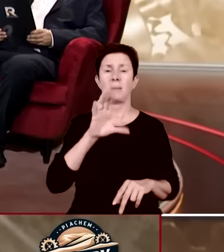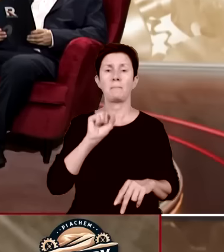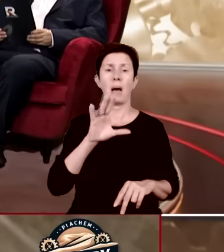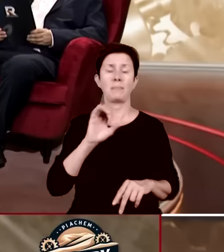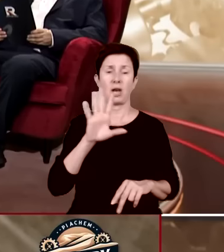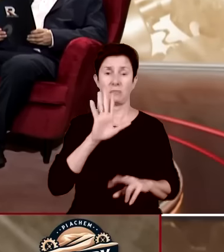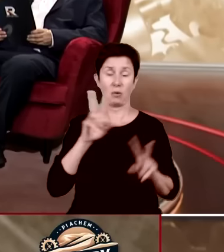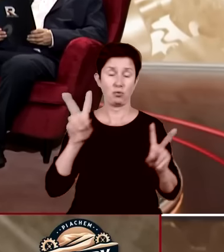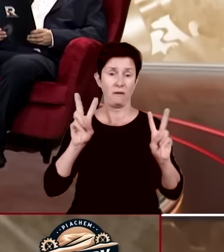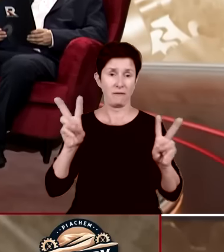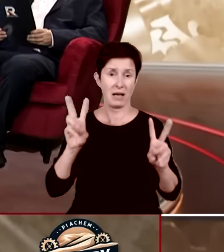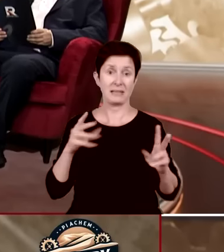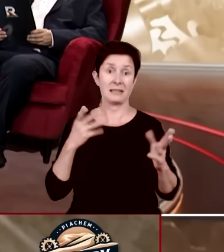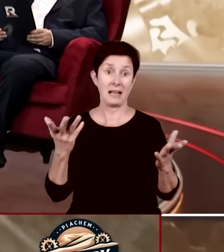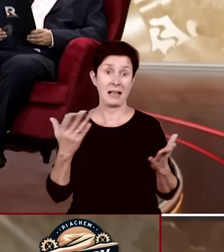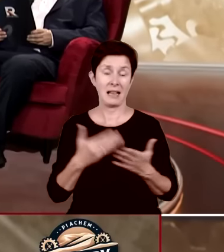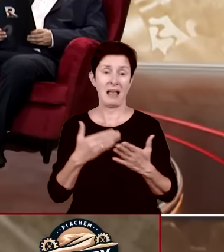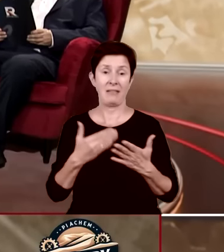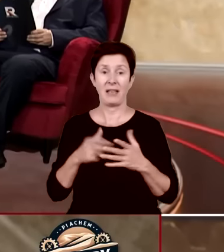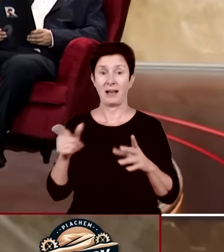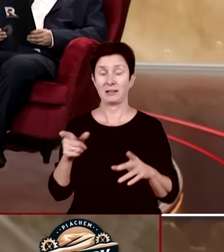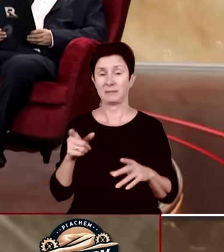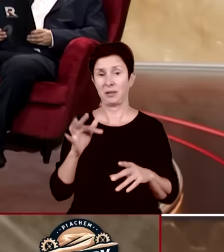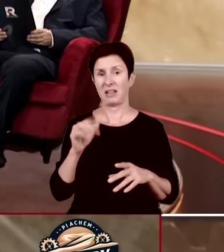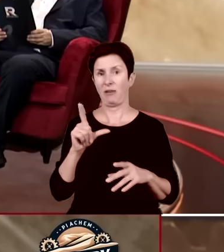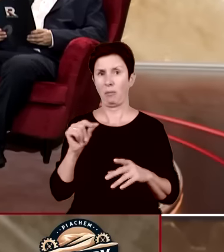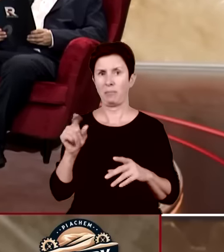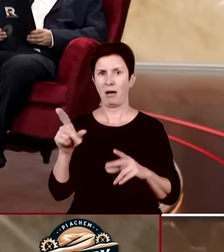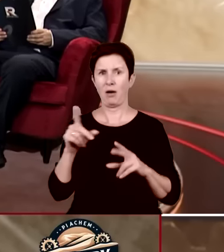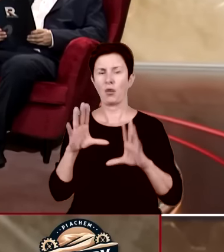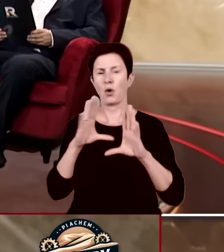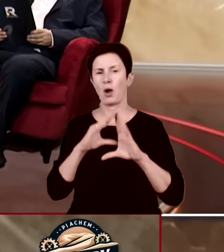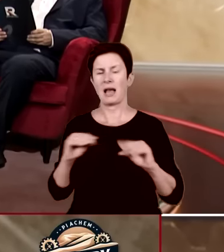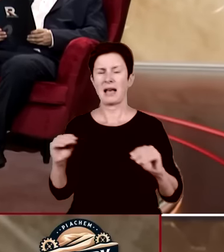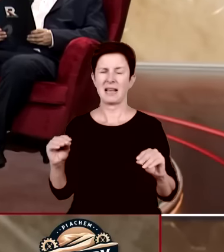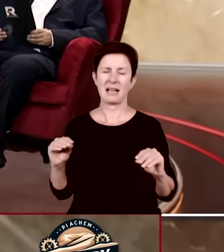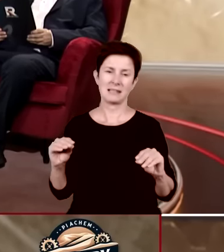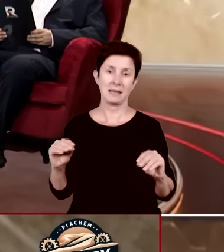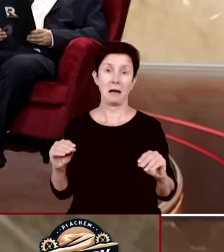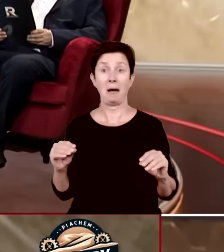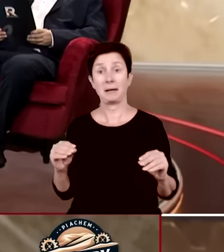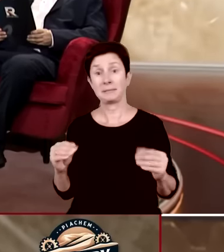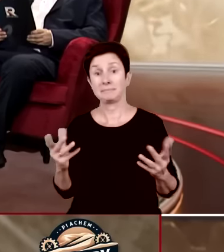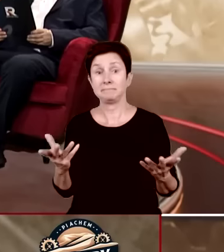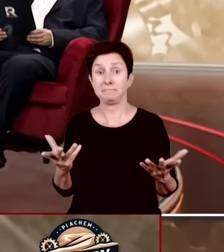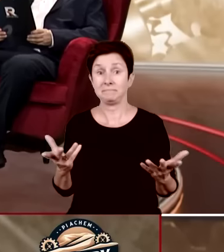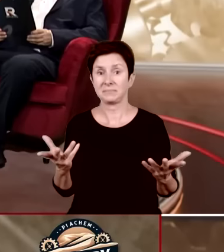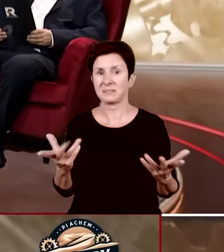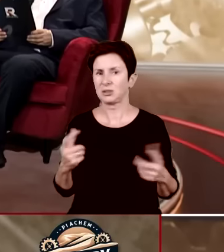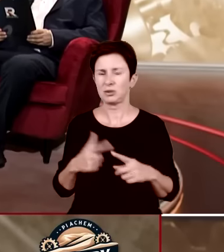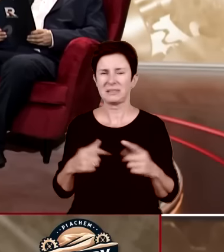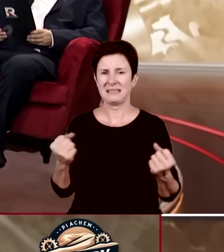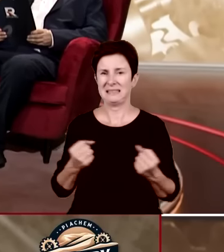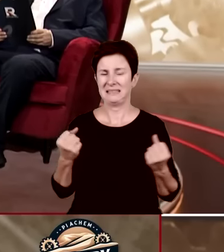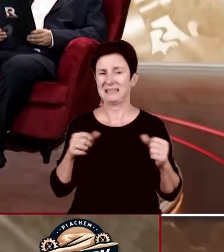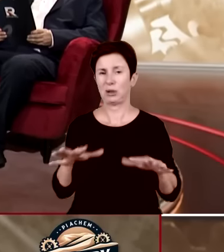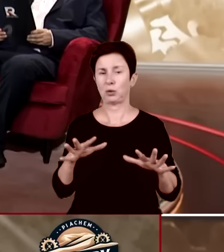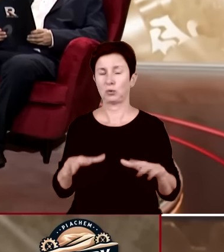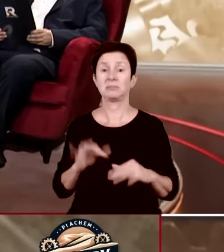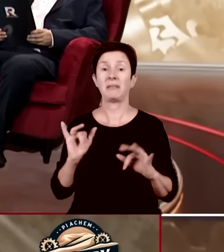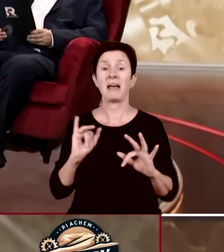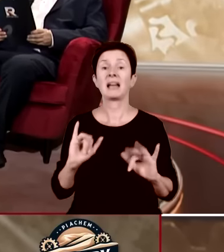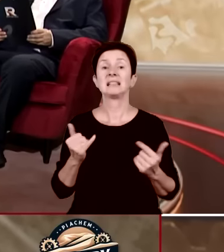TVP tolerancja wjechała za mocno, mówiąc takim slangiem młodzieżowym. Natomiast jak to teraz odkręcić, skoro